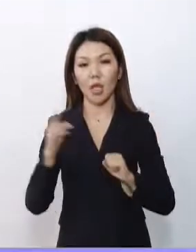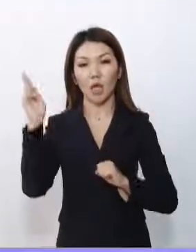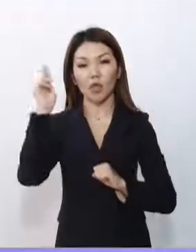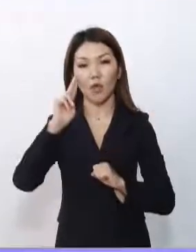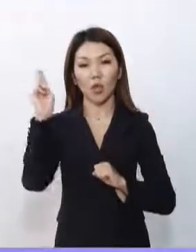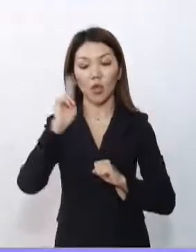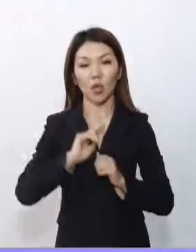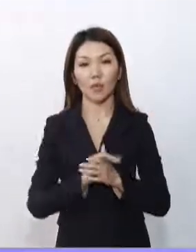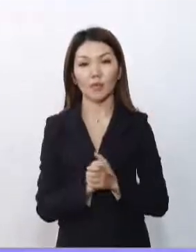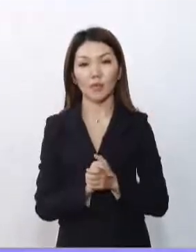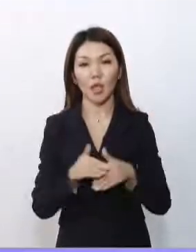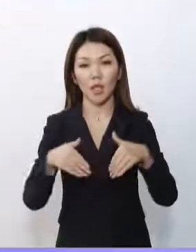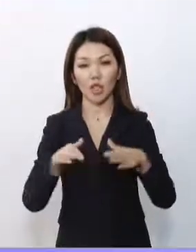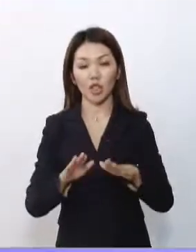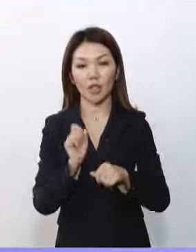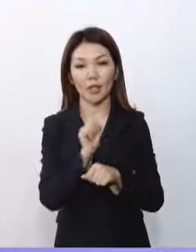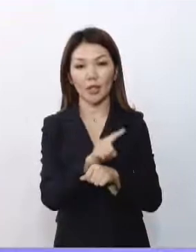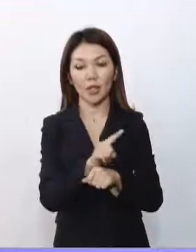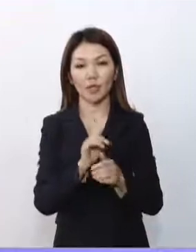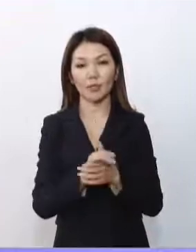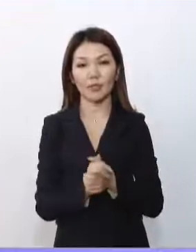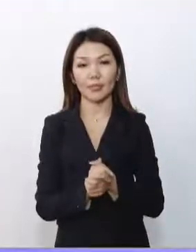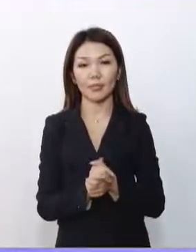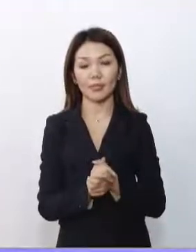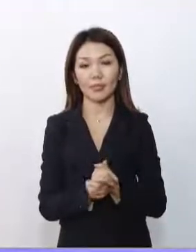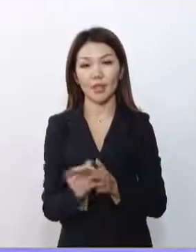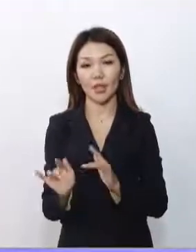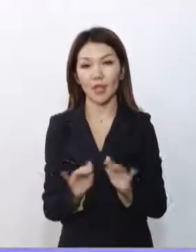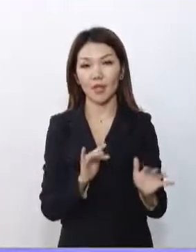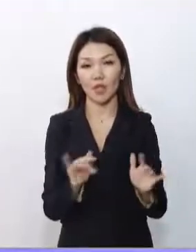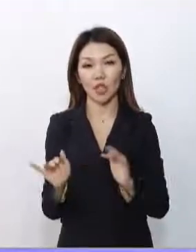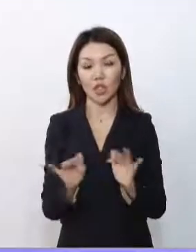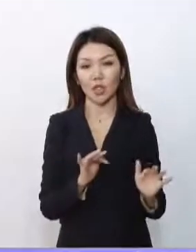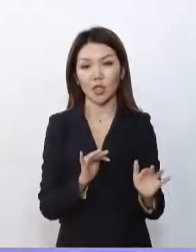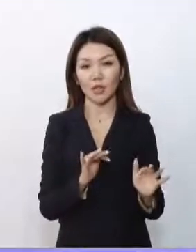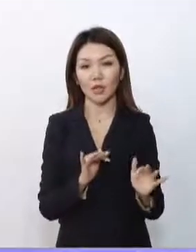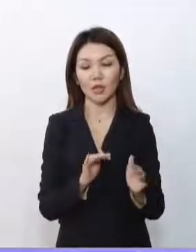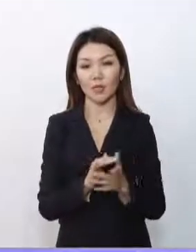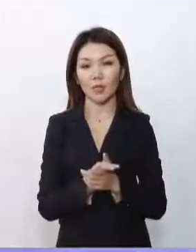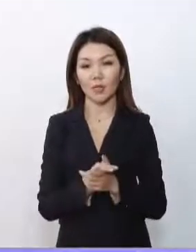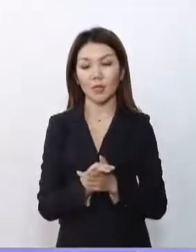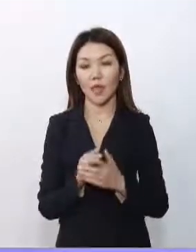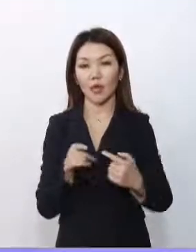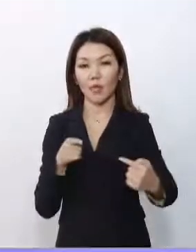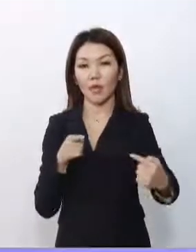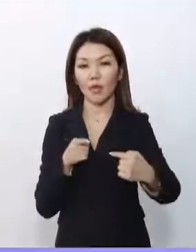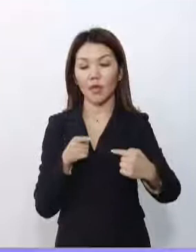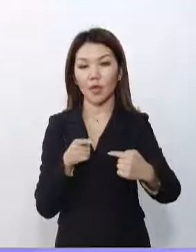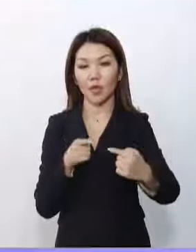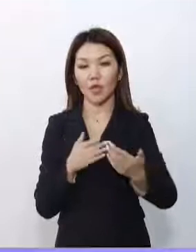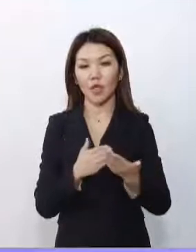урока решение задач на движение в противоположных направлениях